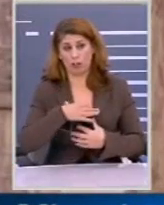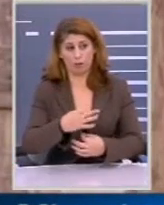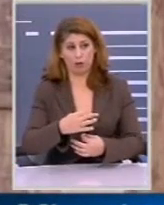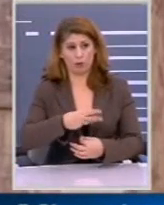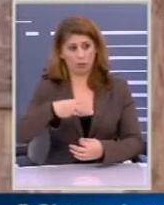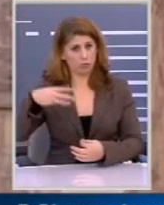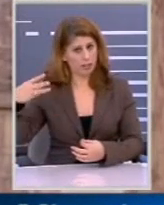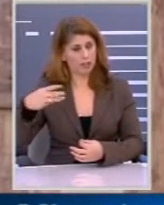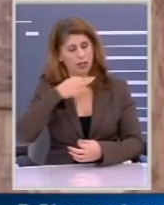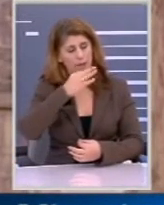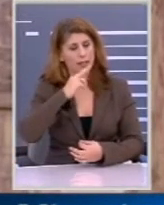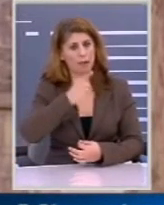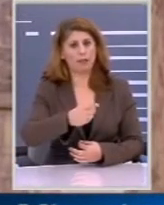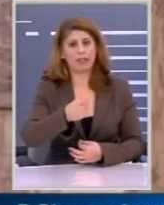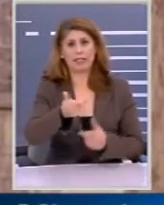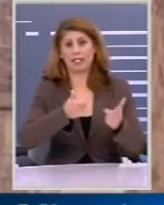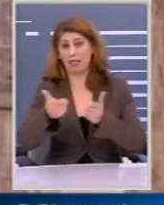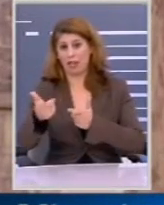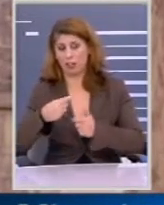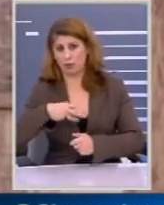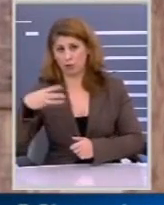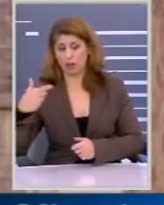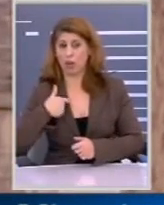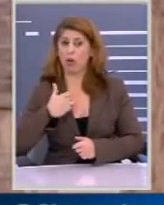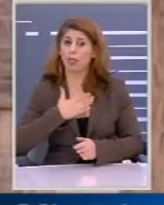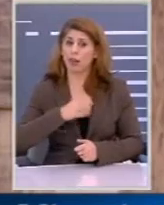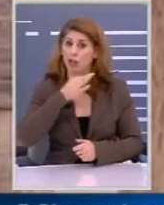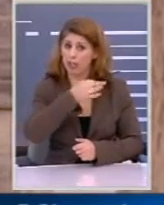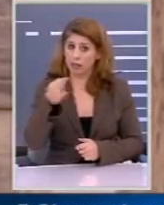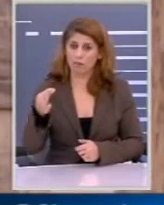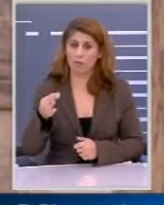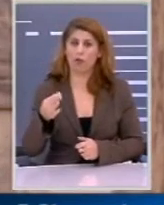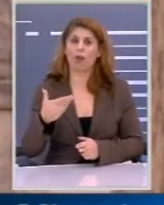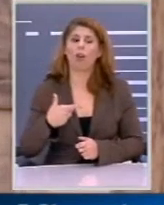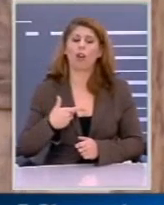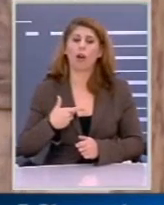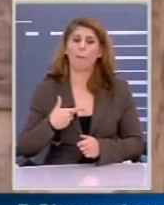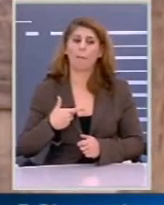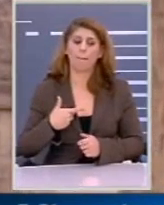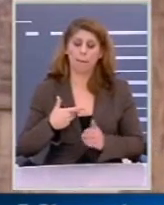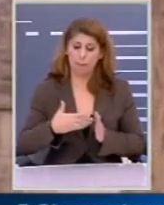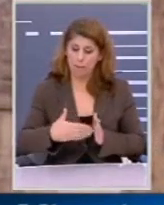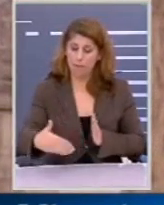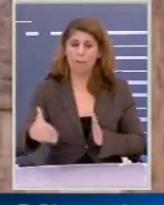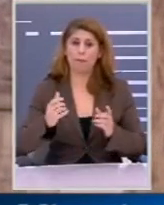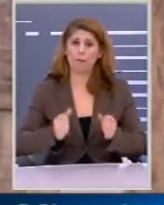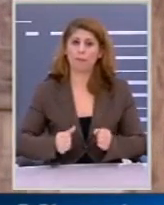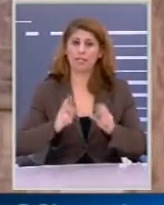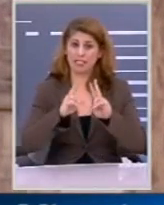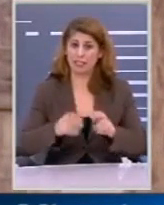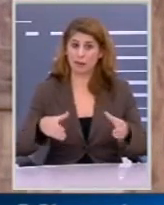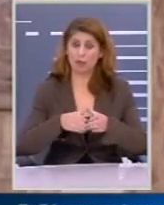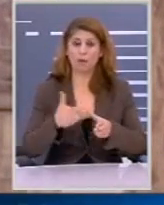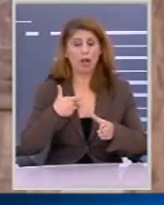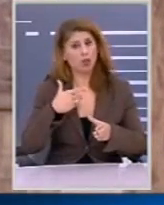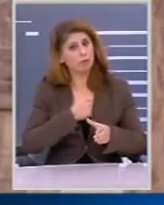και να απαντήσει για τα δάνεια του ΣΥΡΙΖΑ. Εγώ θέλω να σας πω ότι από το τμήμα της Θητείας στην Εξεταστική Επιτροπή είχα την εκτίμηση ότι